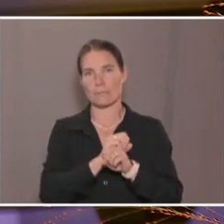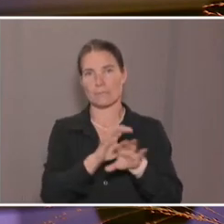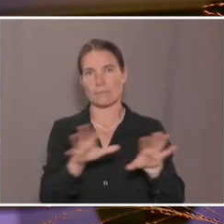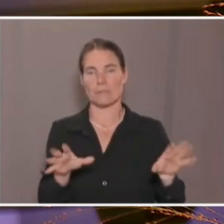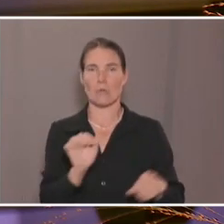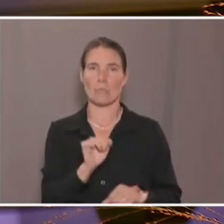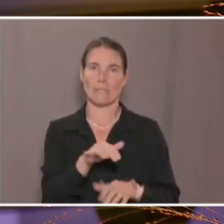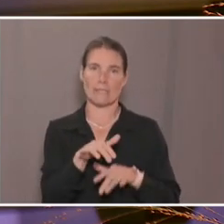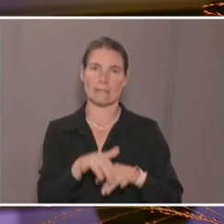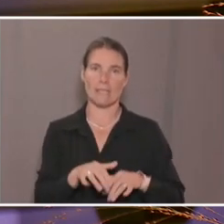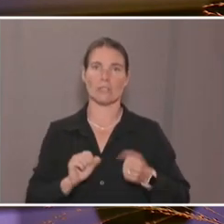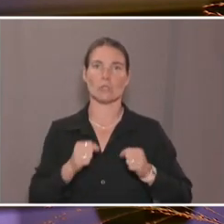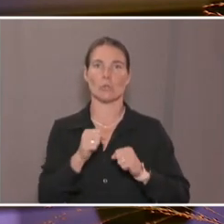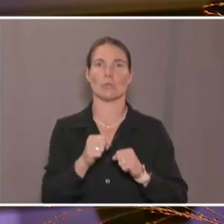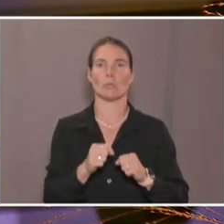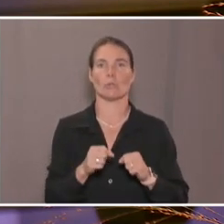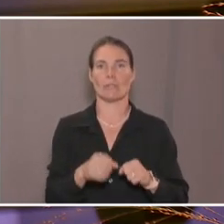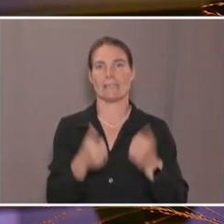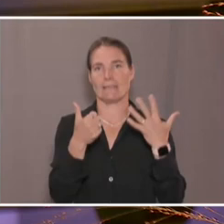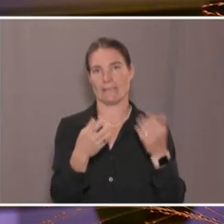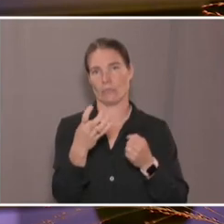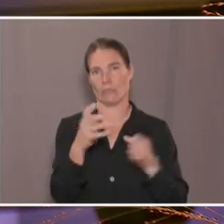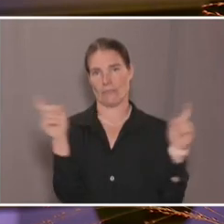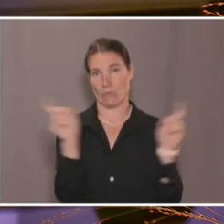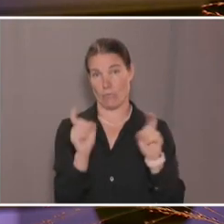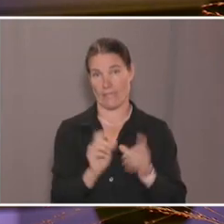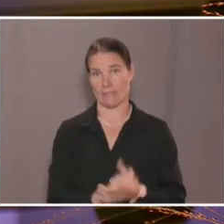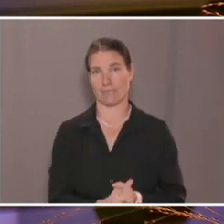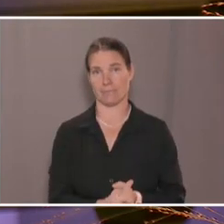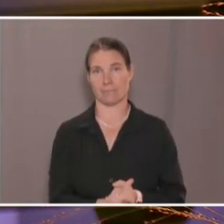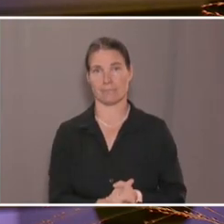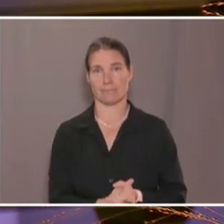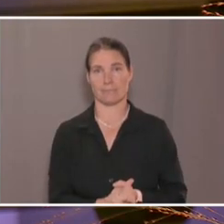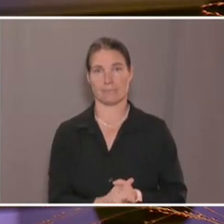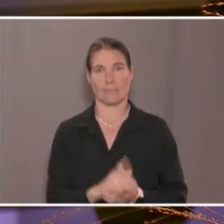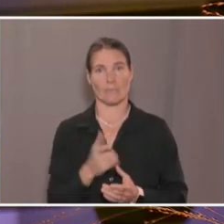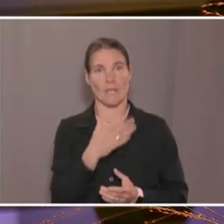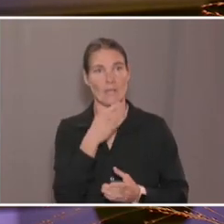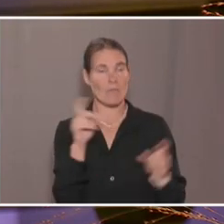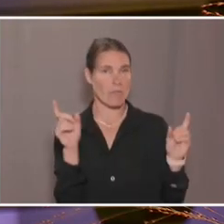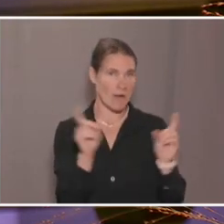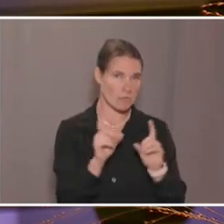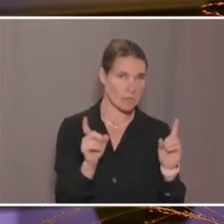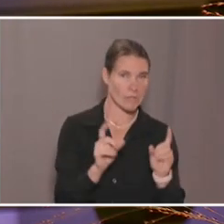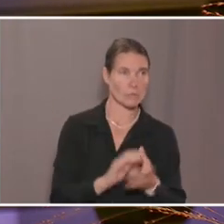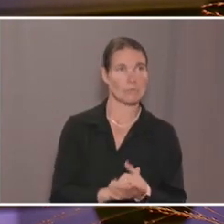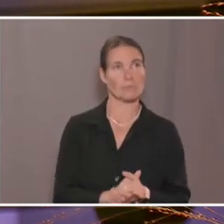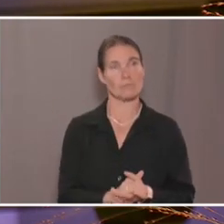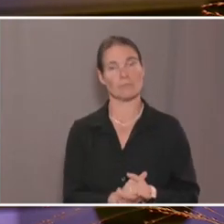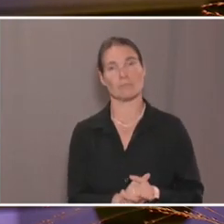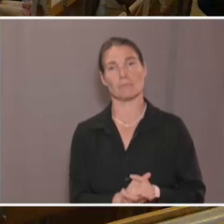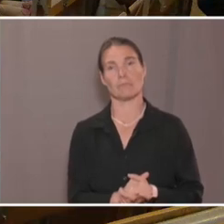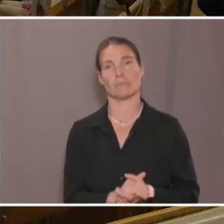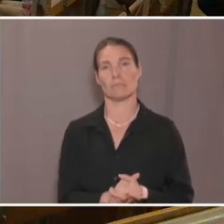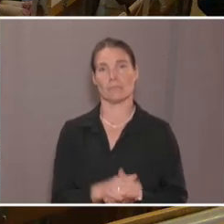Gründung 1946 zu feiern. In einer Hybridveranstaltung, aber